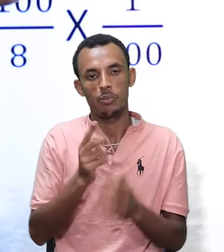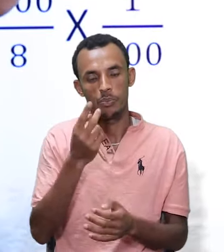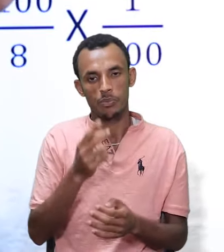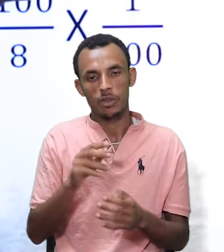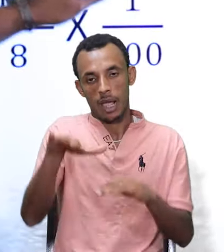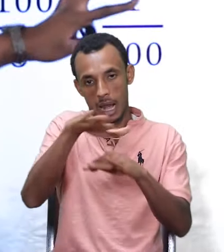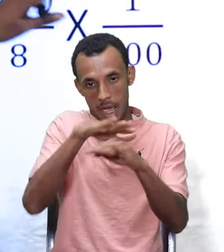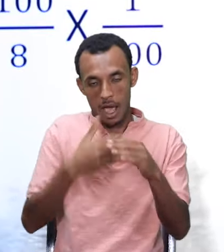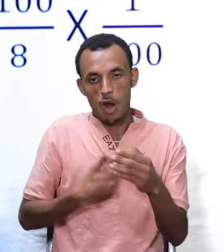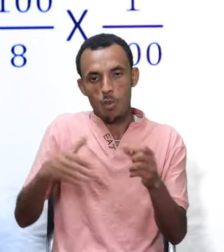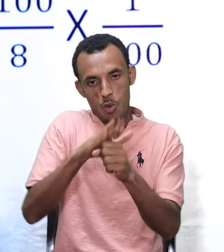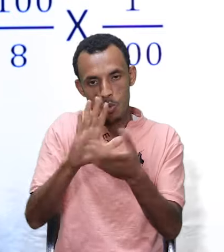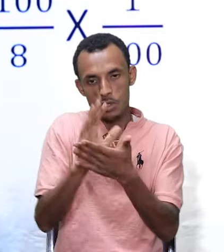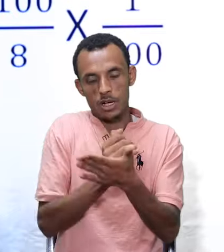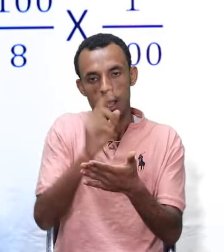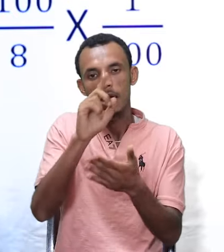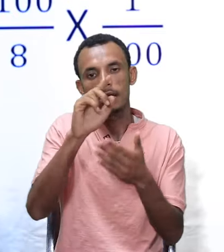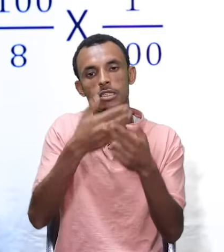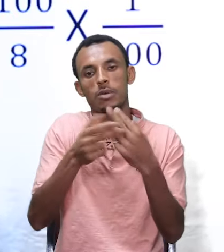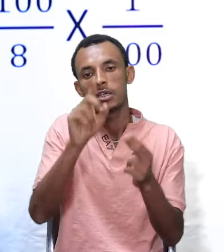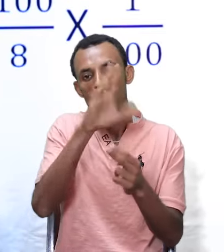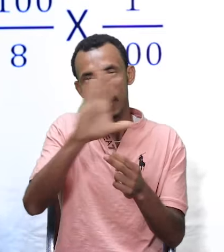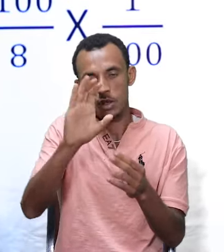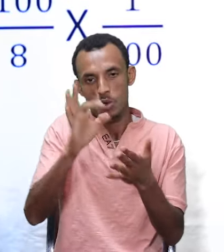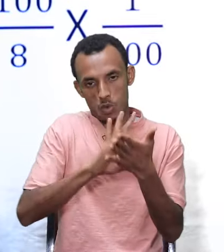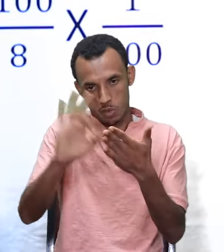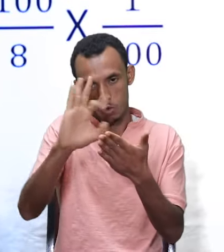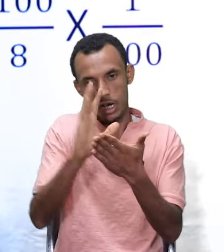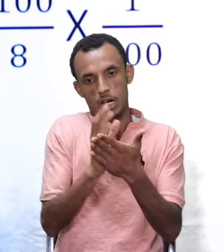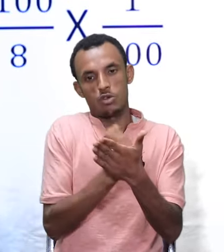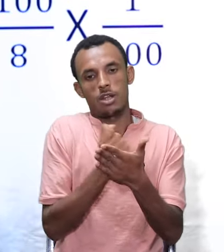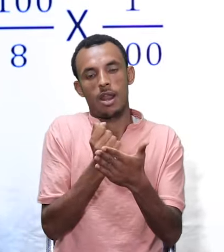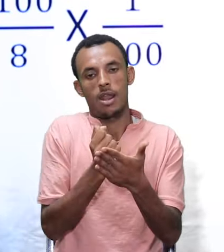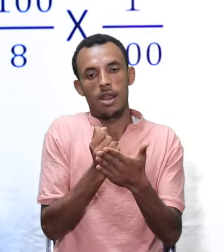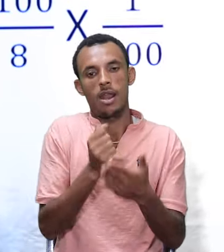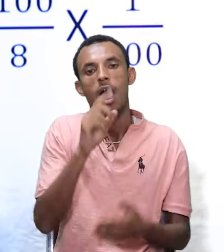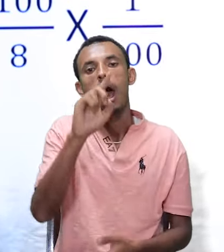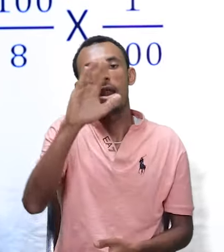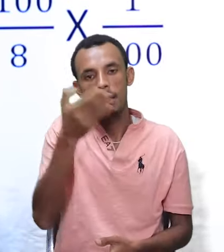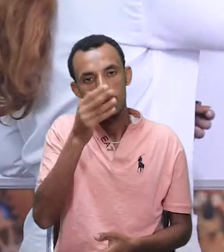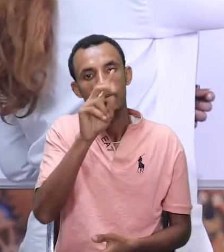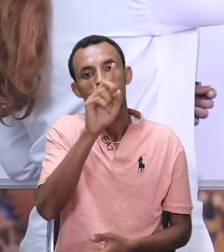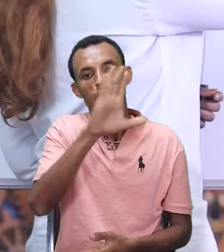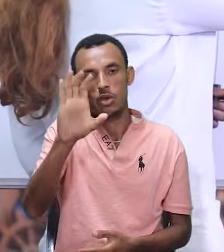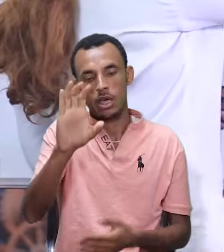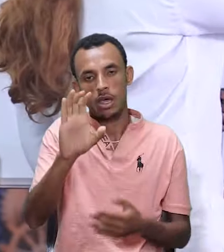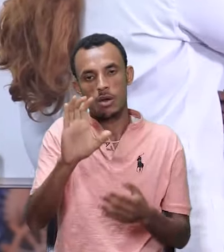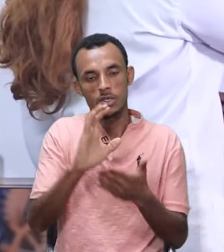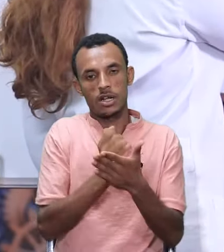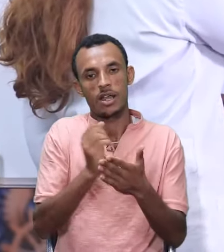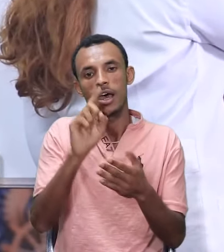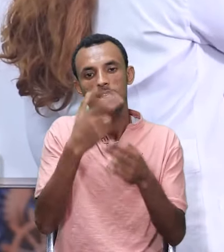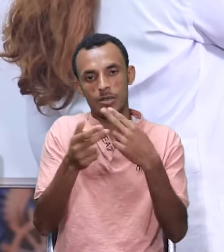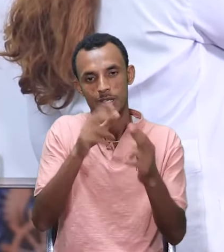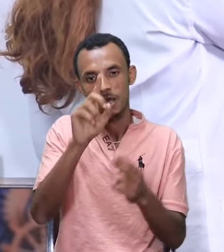ነው። ከላይ ያለውን ሙሉ እንወስዳለን። አንድ ሲባዛ በመቶ ከታች ቁጥሩን እንወስዳለን። ከዛ አንድ መቶኛን እናወጣለን። ከዚህ በኋላ አንድ